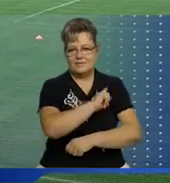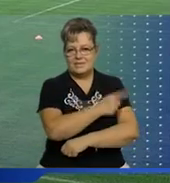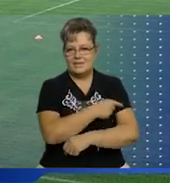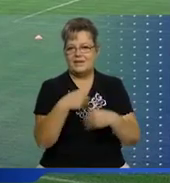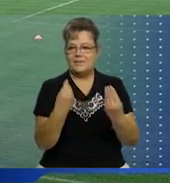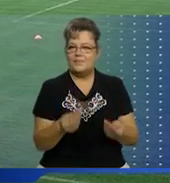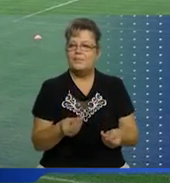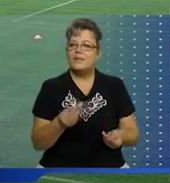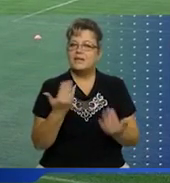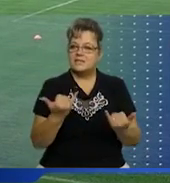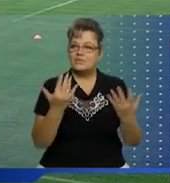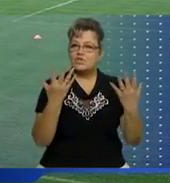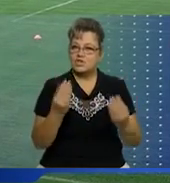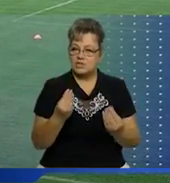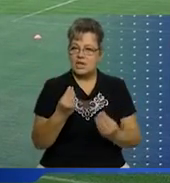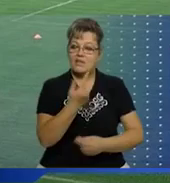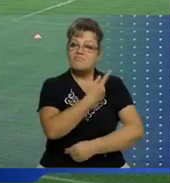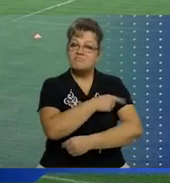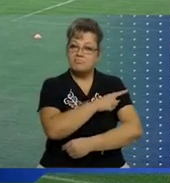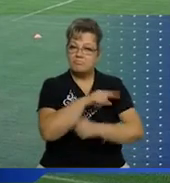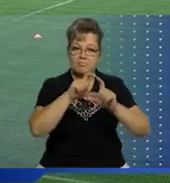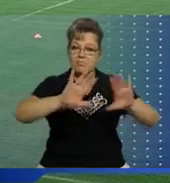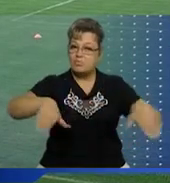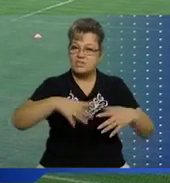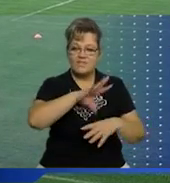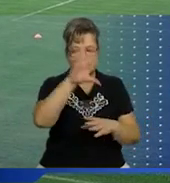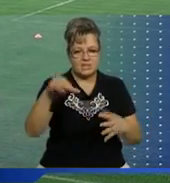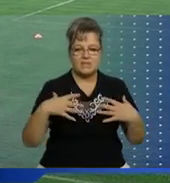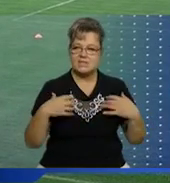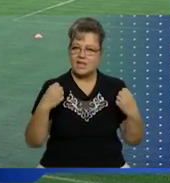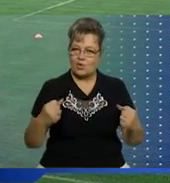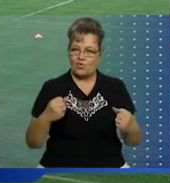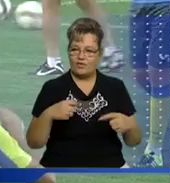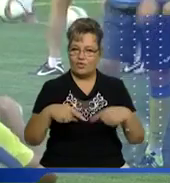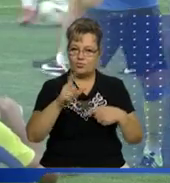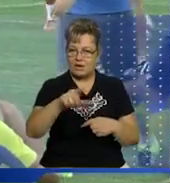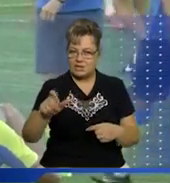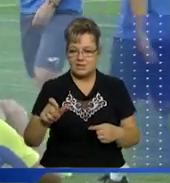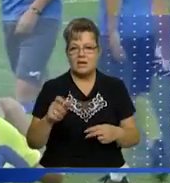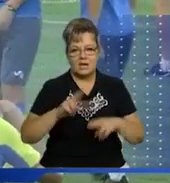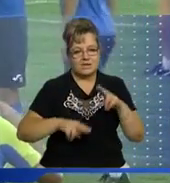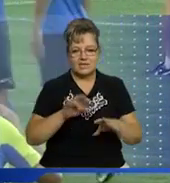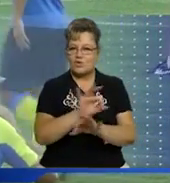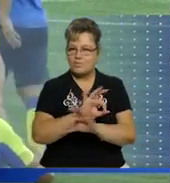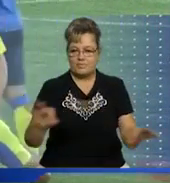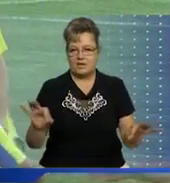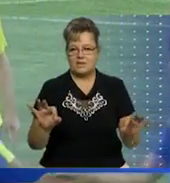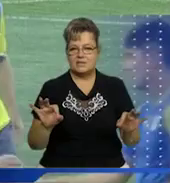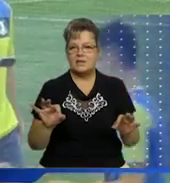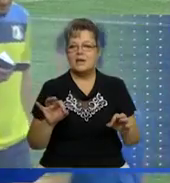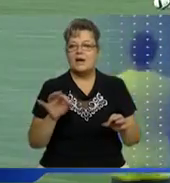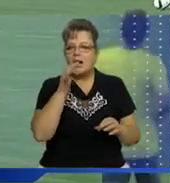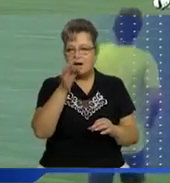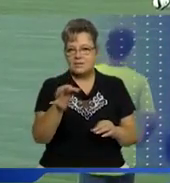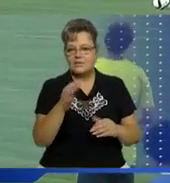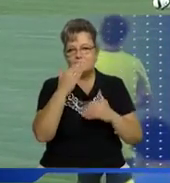усилий. На сегодняшний день лазарет команды пуст. Все футболисты в полном здравии. Настрой запредельный. Ответственно к предстоящему